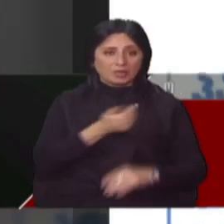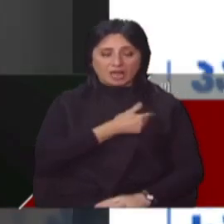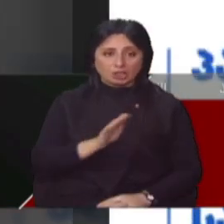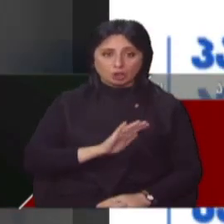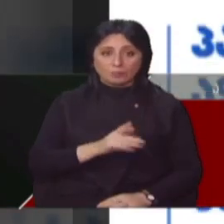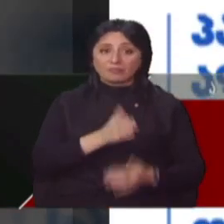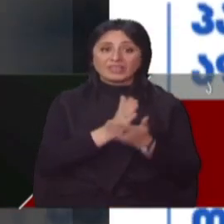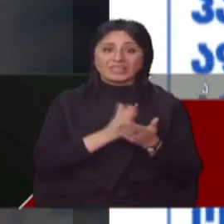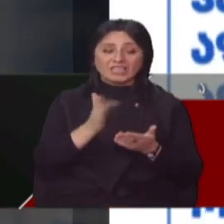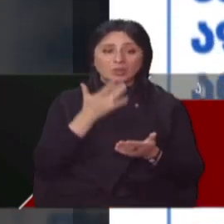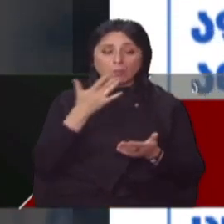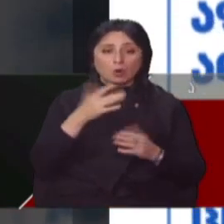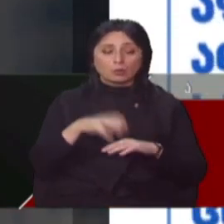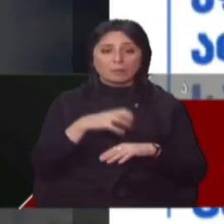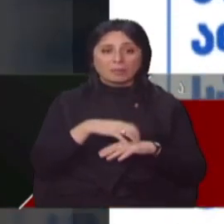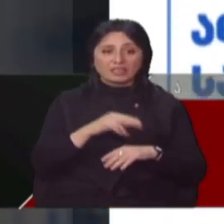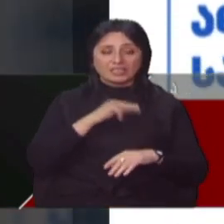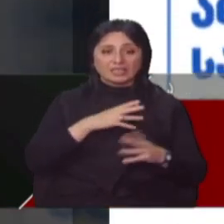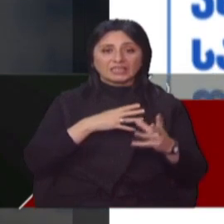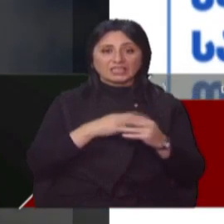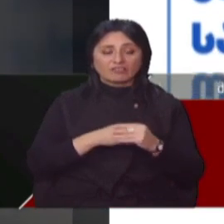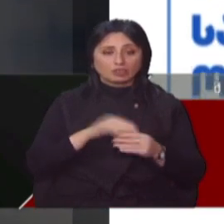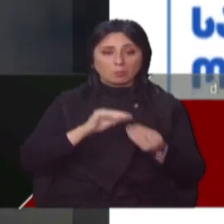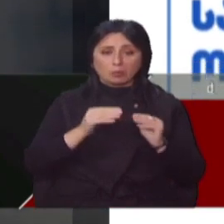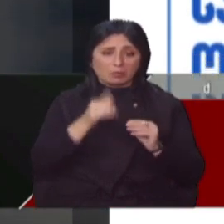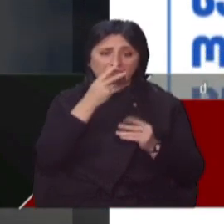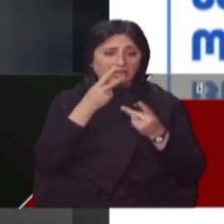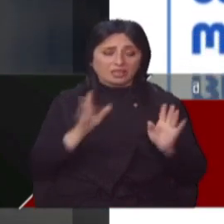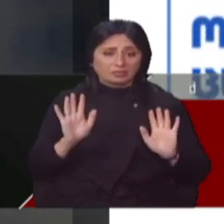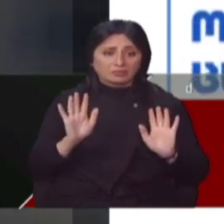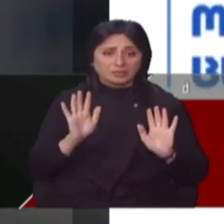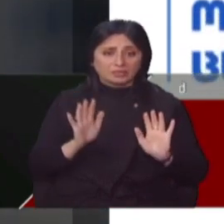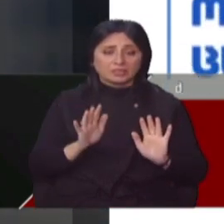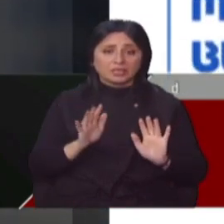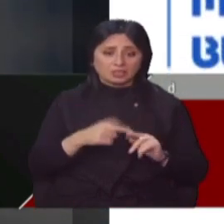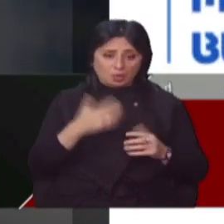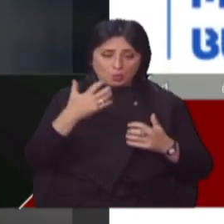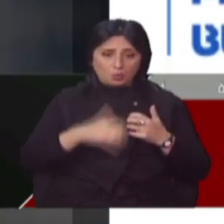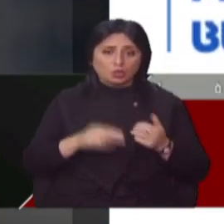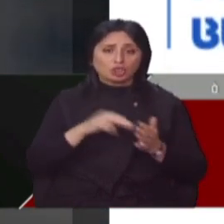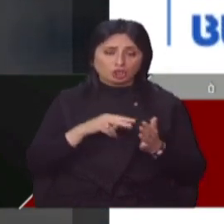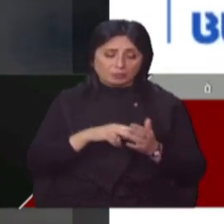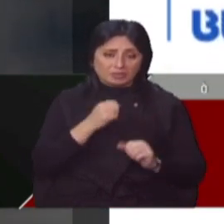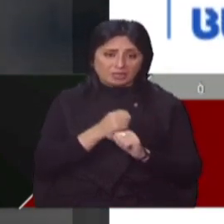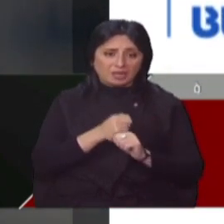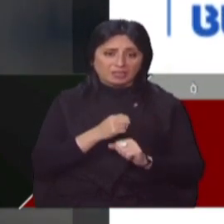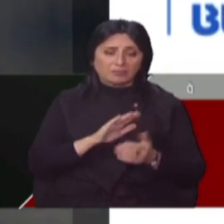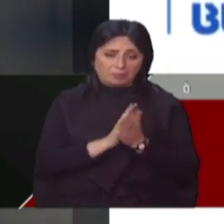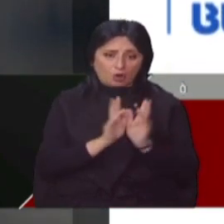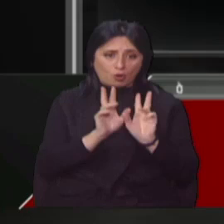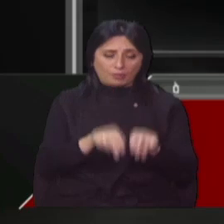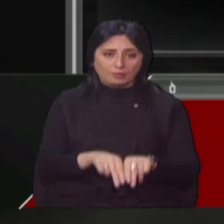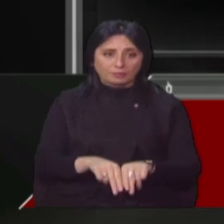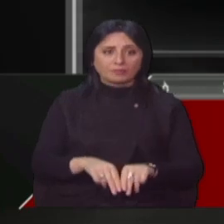ისურვა. ნაწილი კი პოლიტიკურ პარტიებთან თანამშრომლობაში პრობლემას ვერ ხედავს და მიუკერძოებელი შეფასებების გაკეთების პირობას